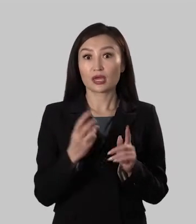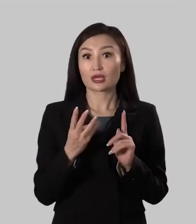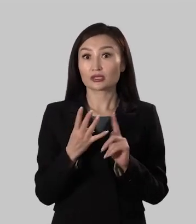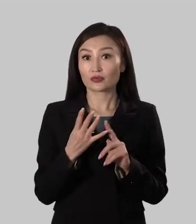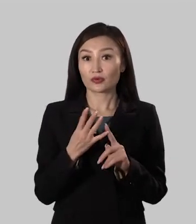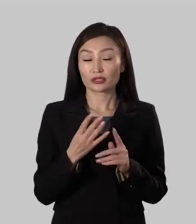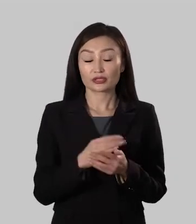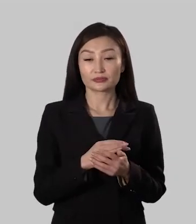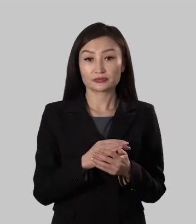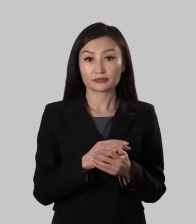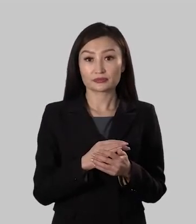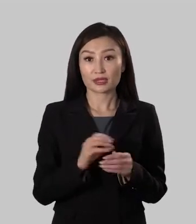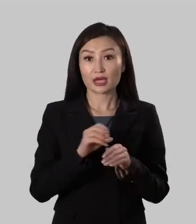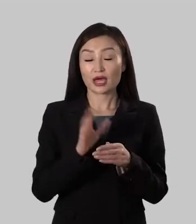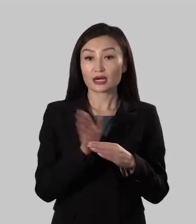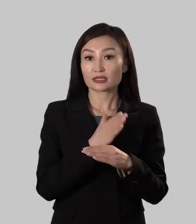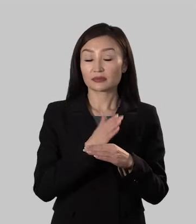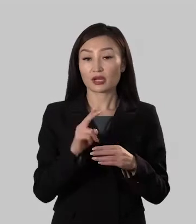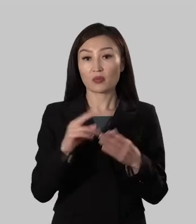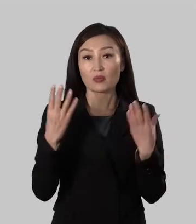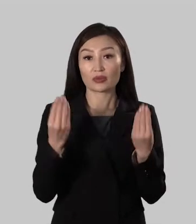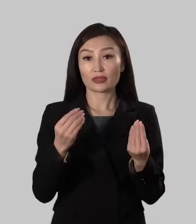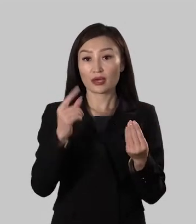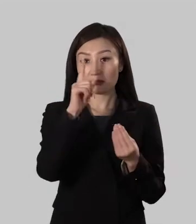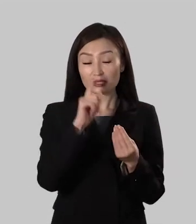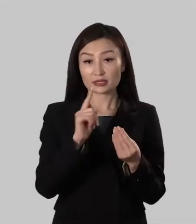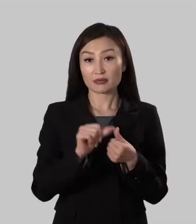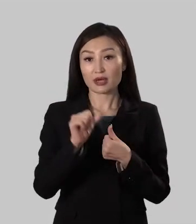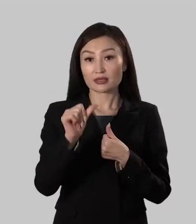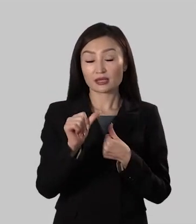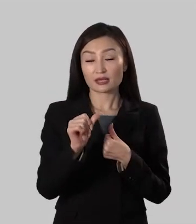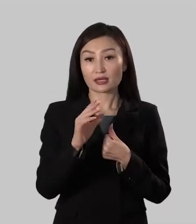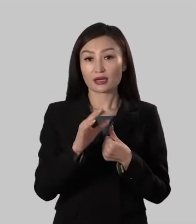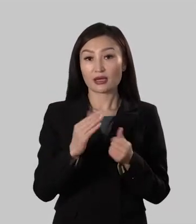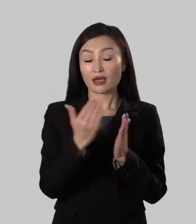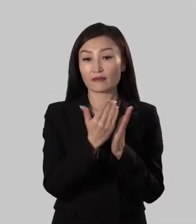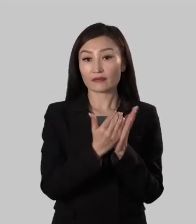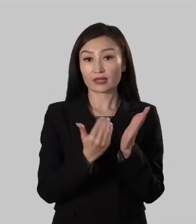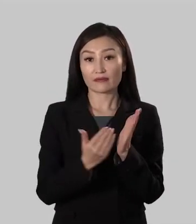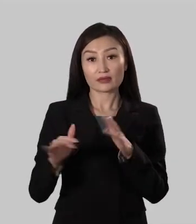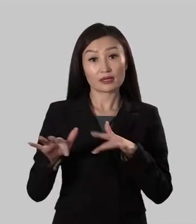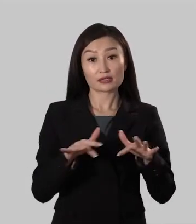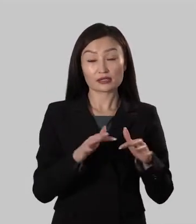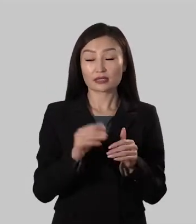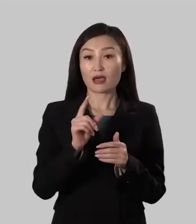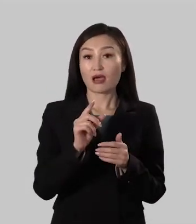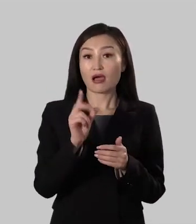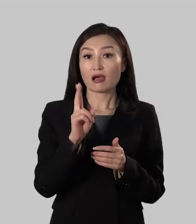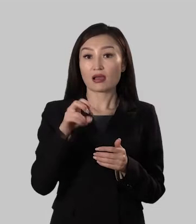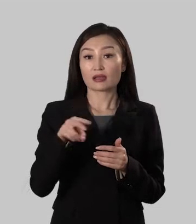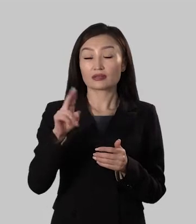Четвертое значение. Распределение по дням, месяцам отдельных видов деятельности. Календарь